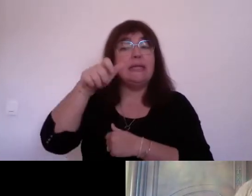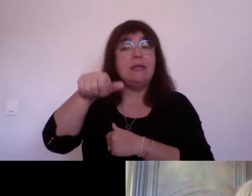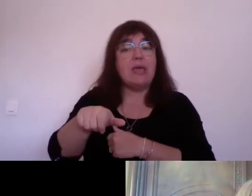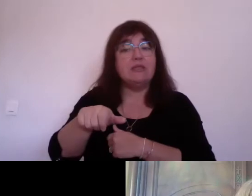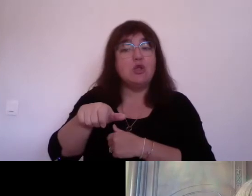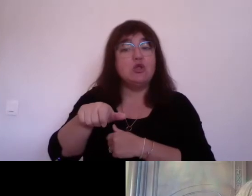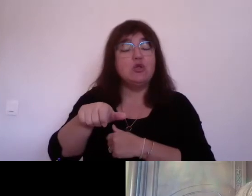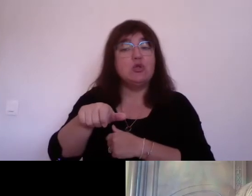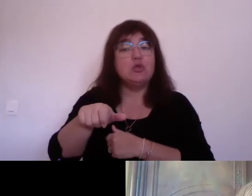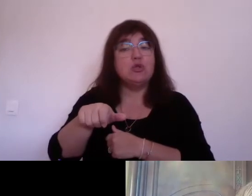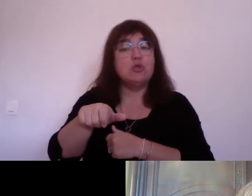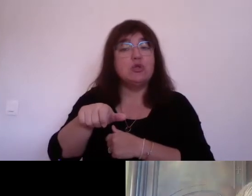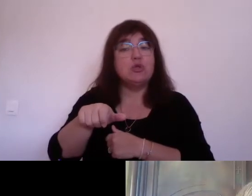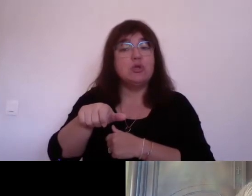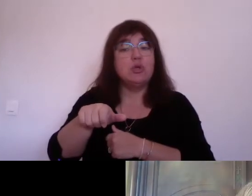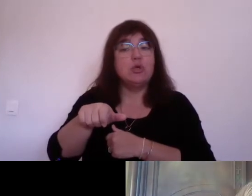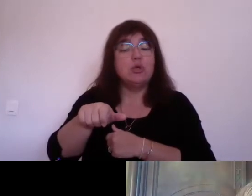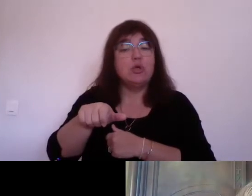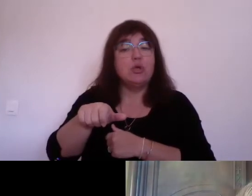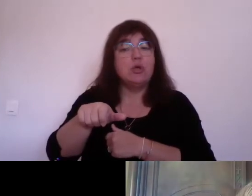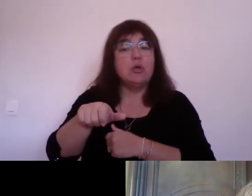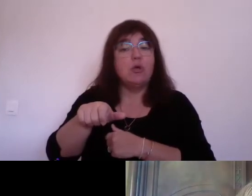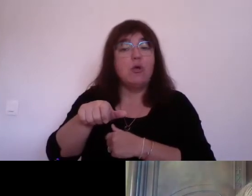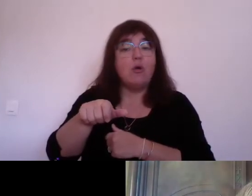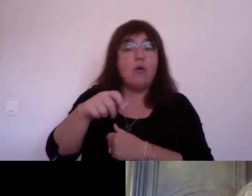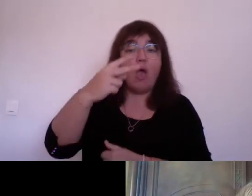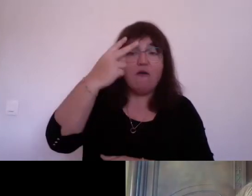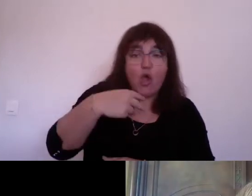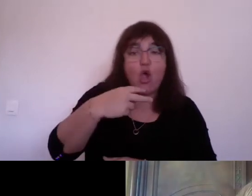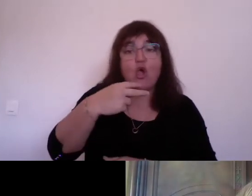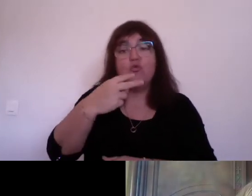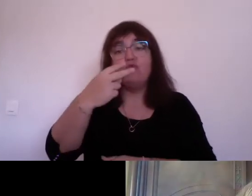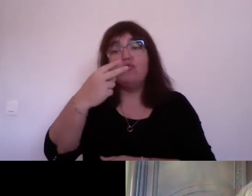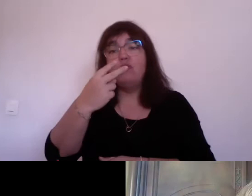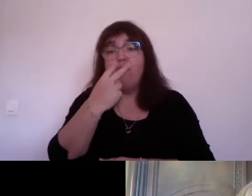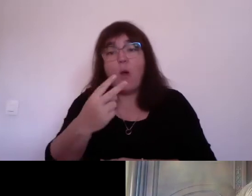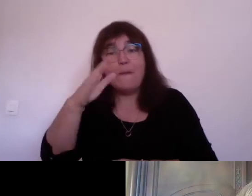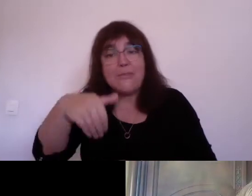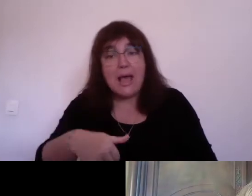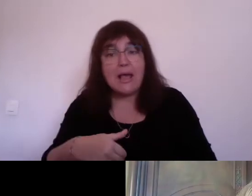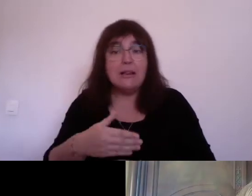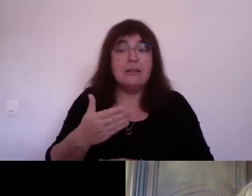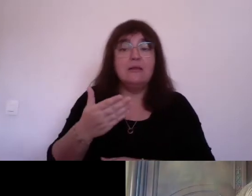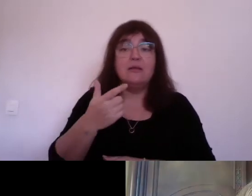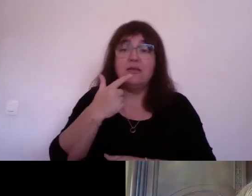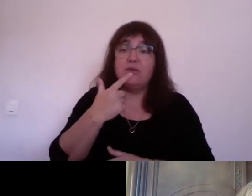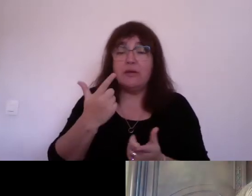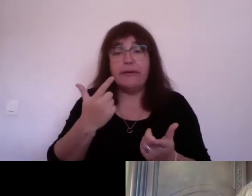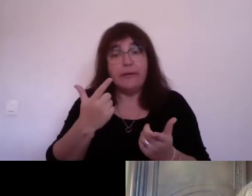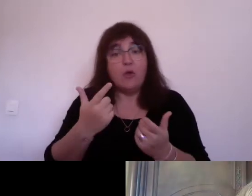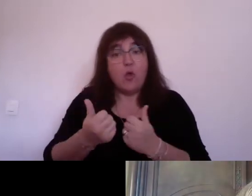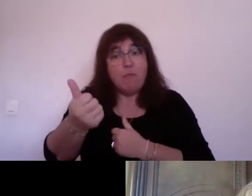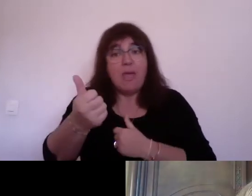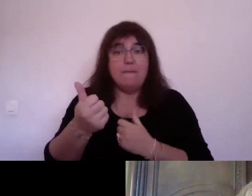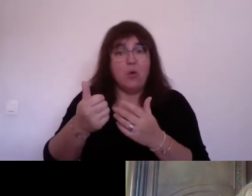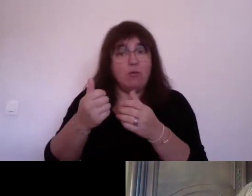déficientes, des personnes déficientes visuelles et des personnes qui voient, qui ne voient pas, qui ont coécrit ces audios et que nous avons